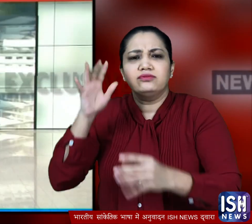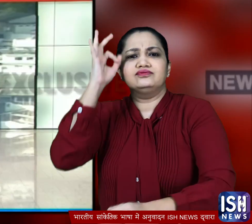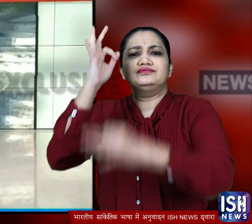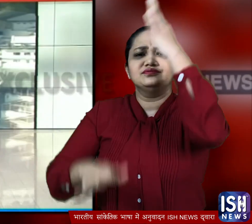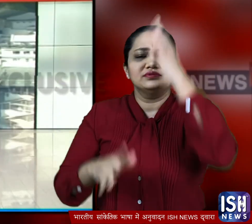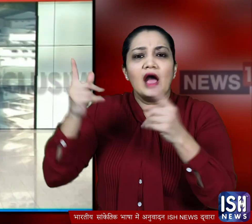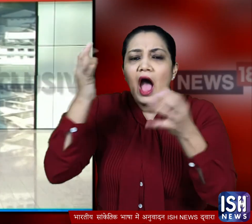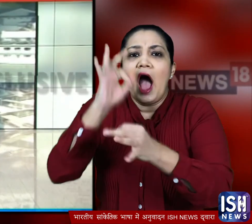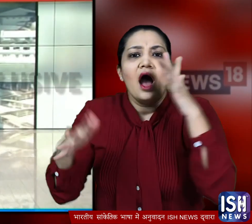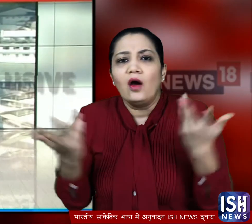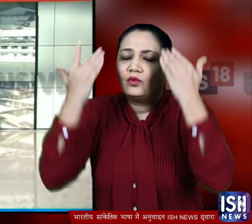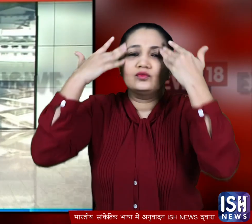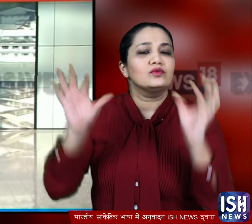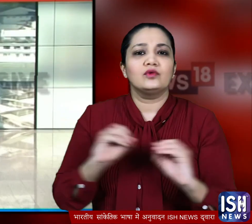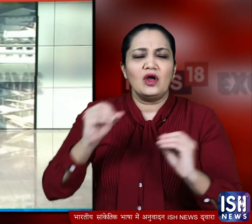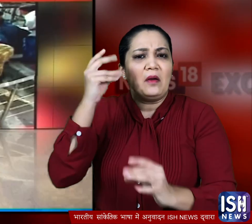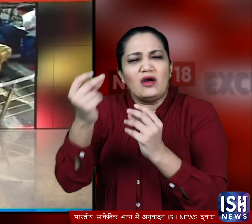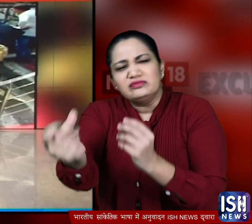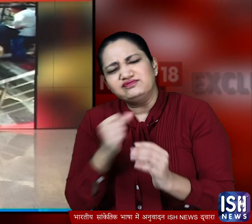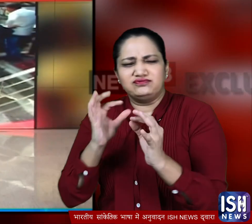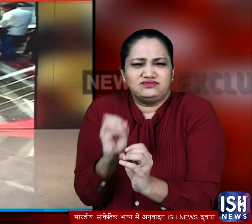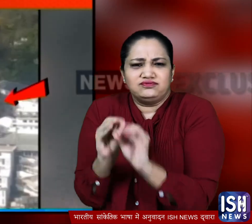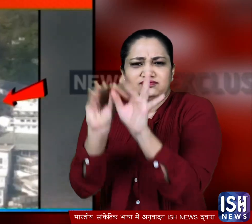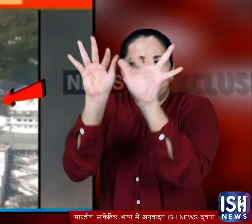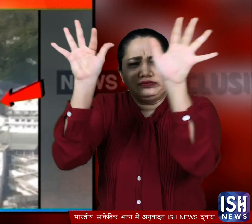लगी इसका पता नहीं चल पाया, लेकिन यह काफी तेजी से भड़की,